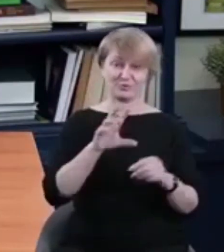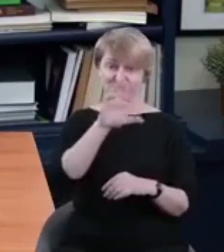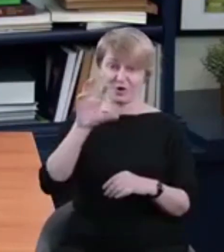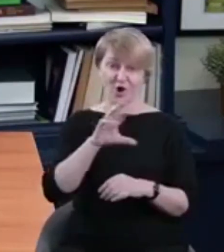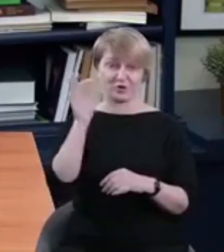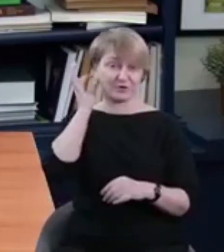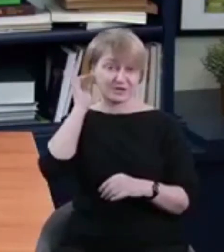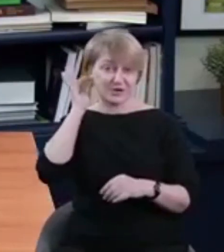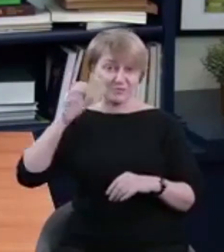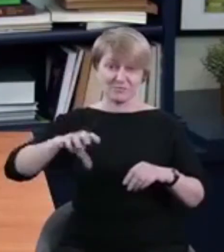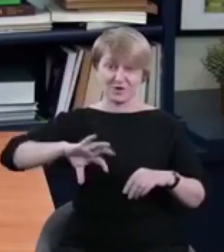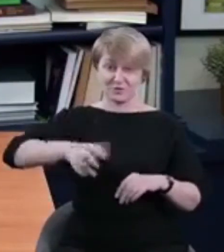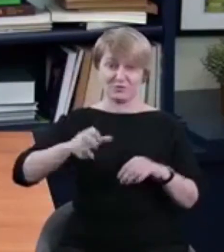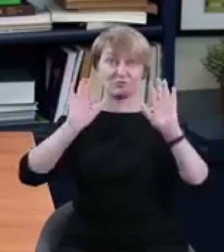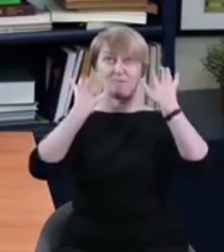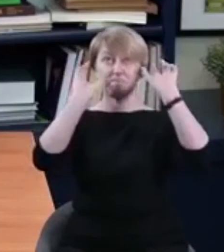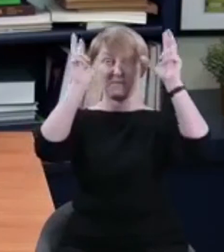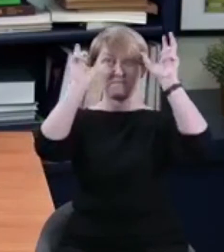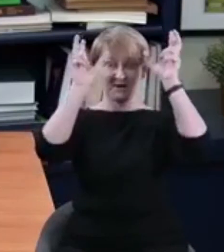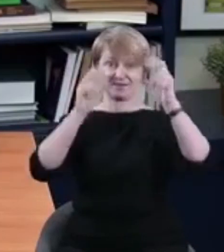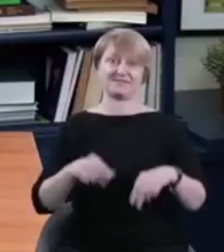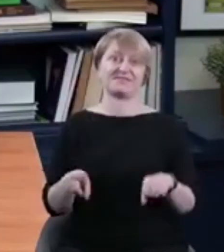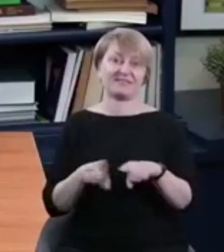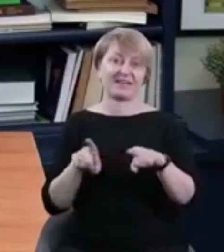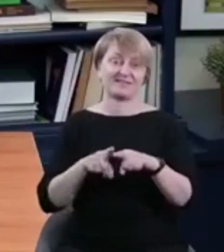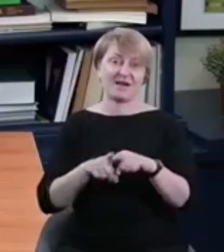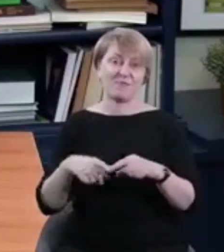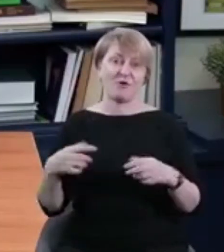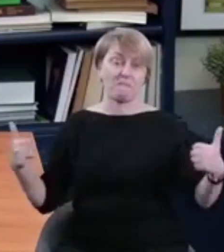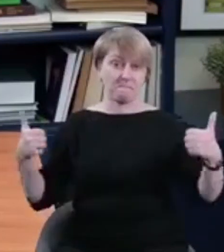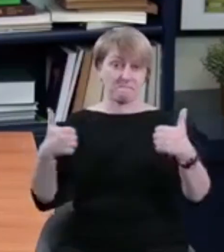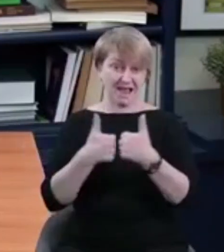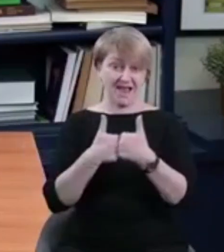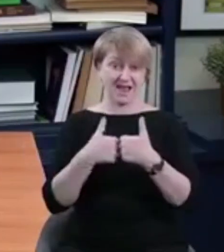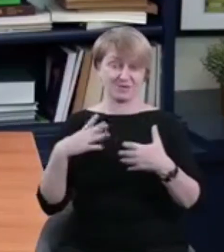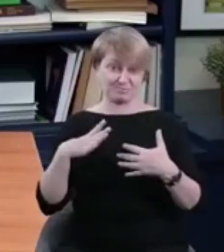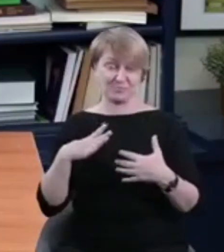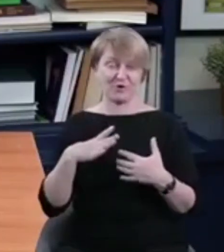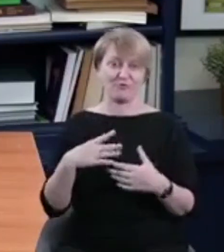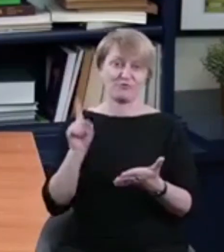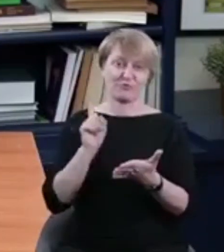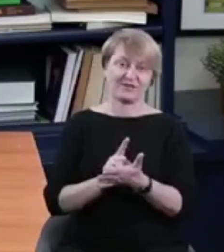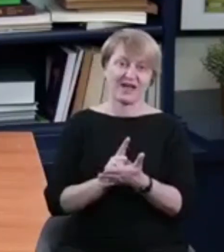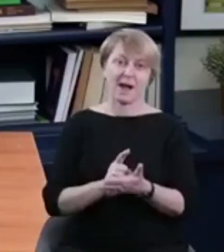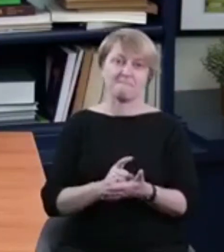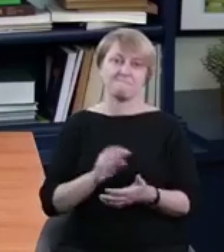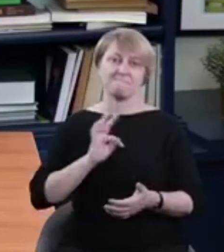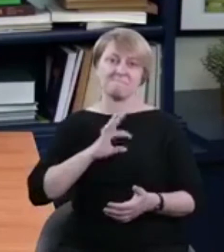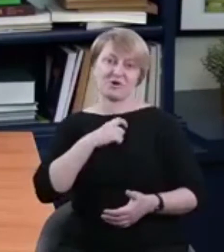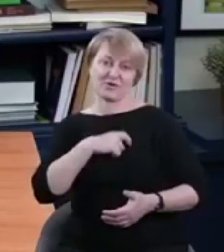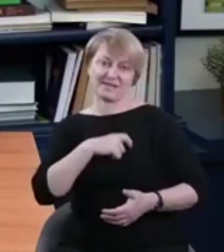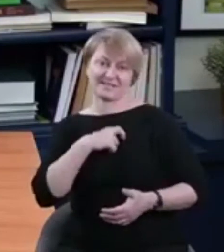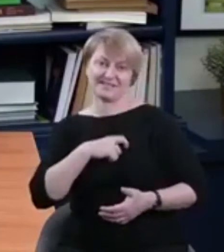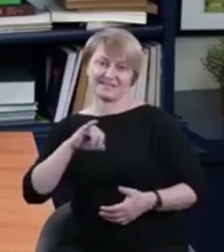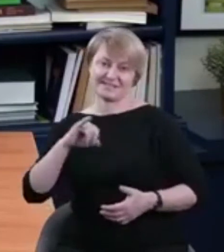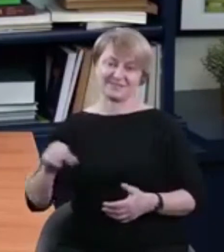fantastyczne zwycięstwo sportowcem w ostatnim meczu odniosły ale oczywiście moje serce zawsze jest koszykówka więc